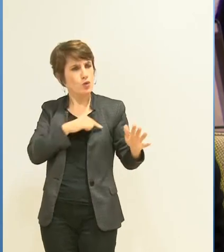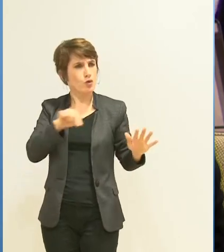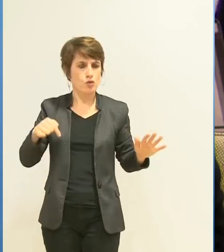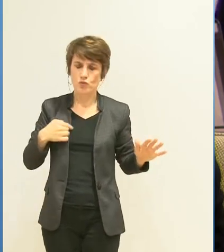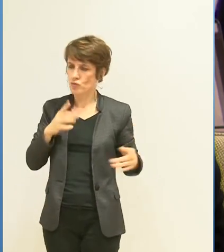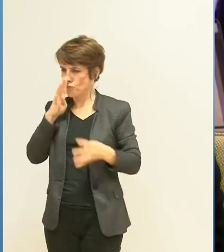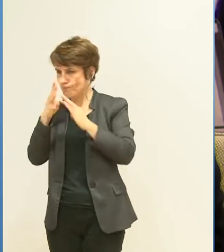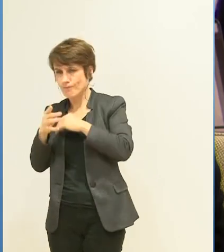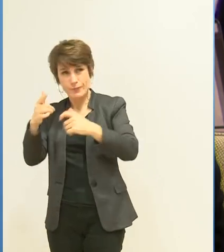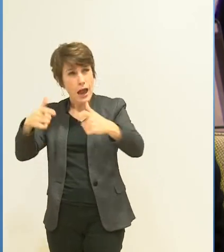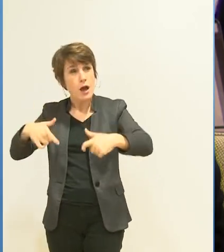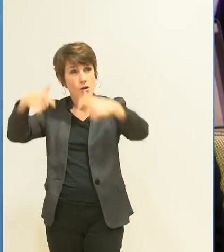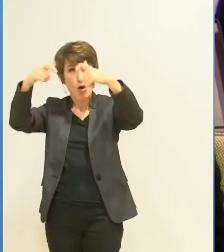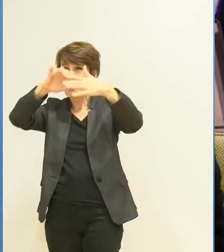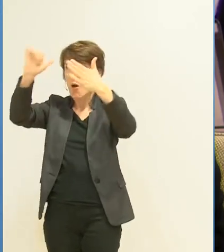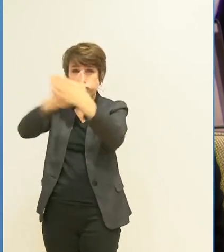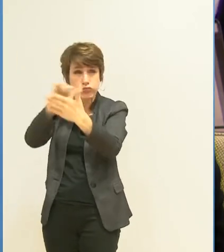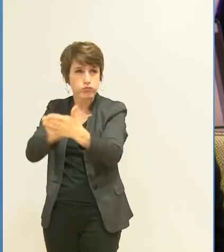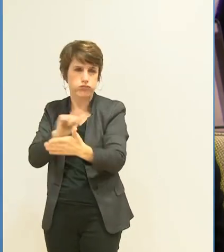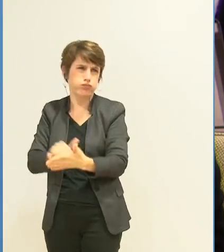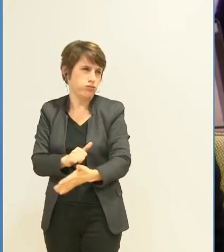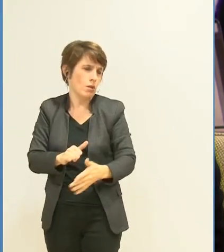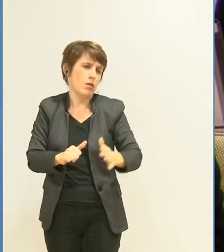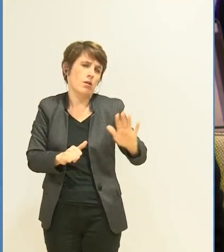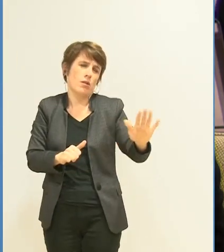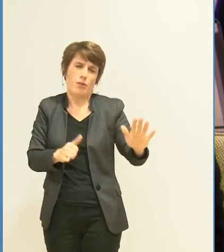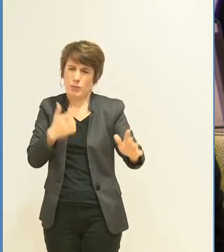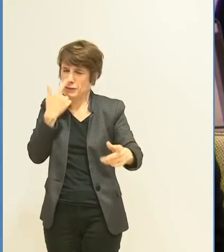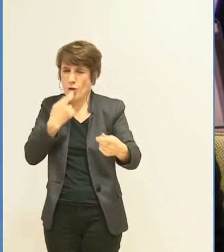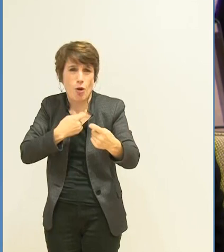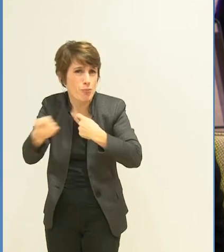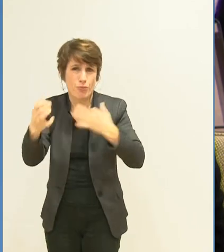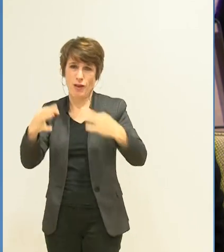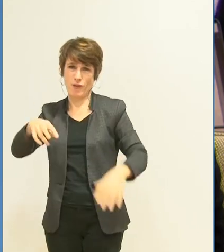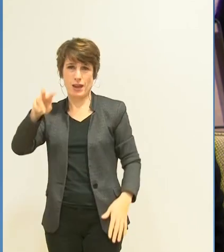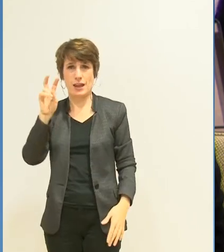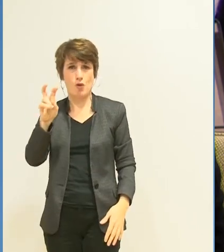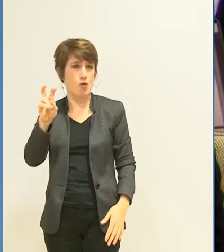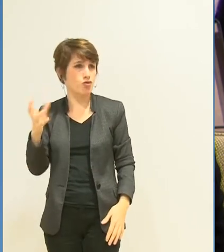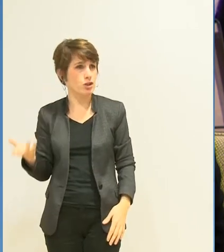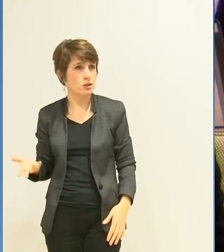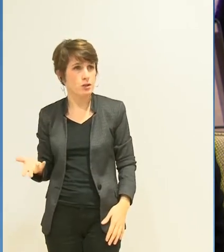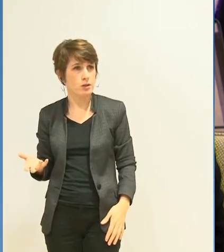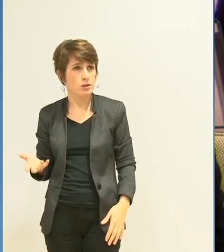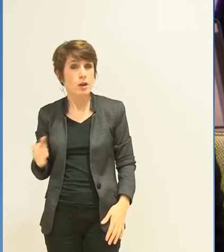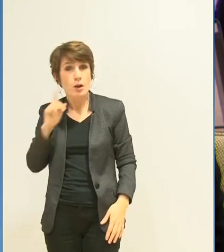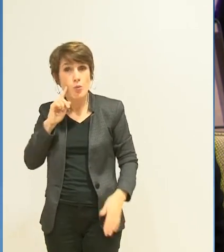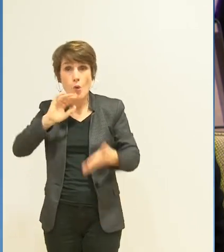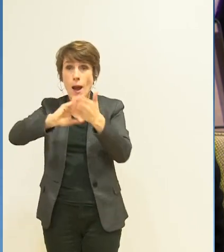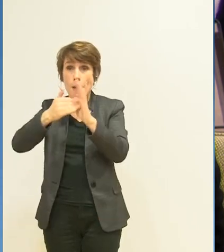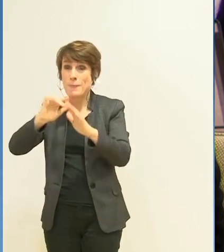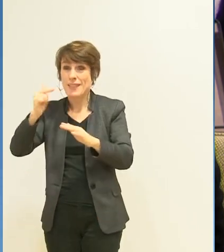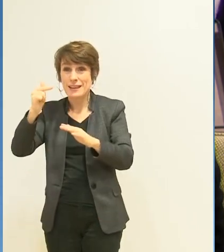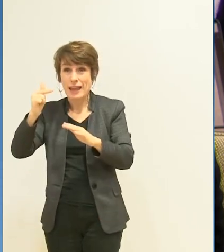habitat serait dans son principe un non sens écologique par delà cette suppression de mètres carrés et de